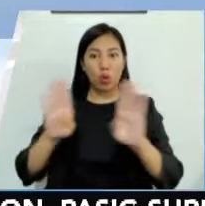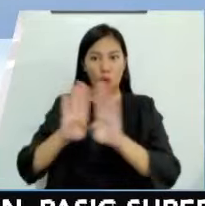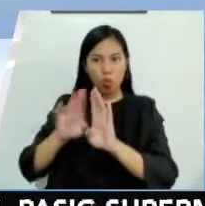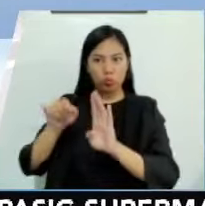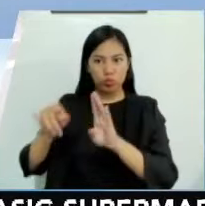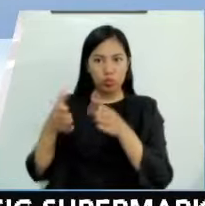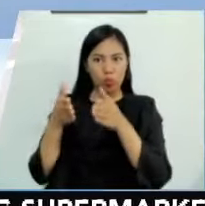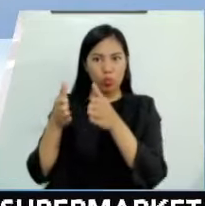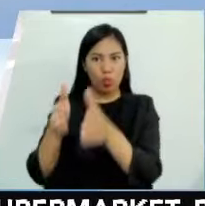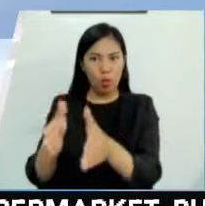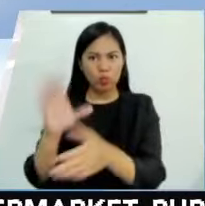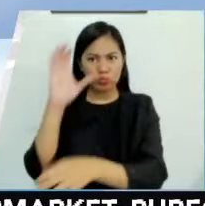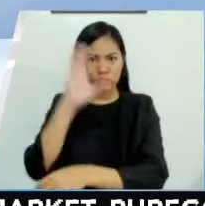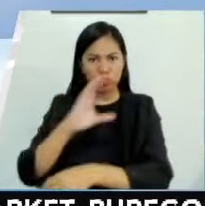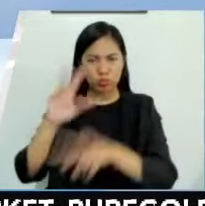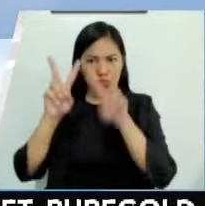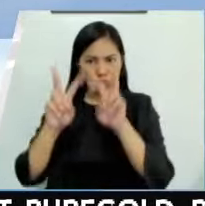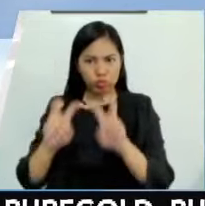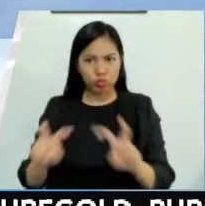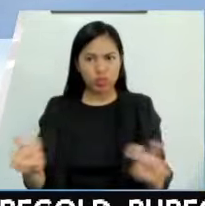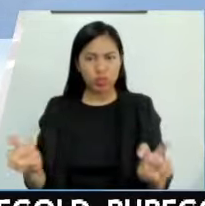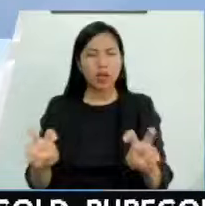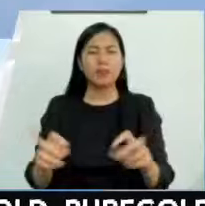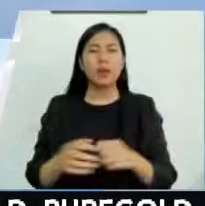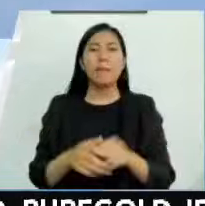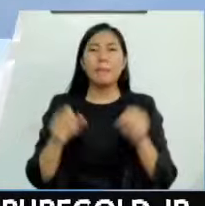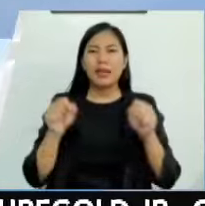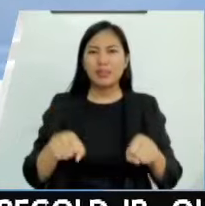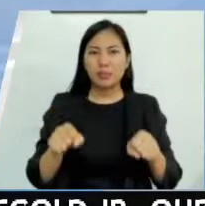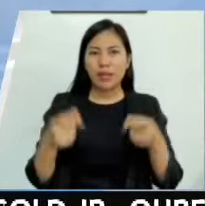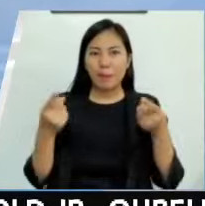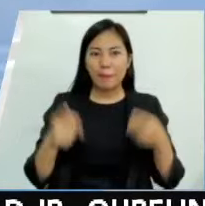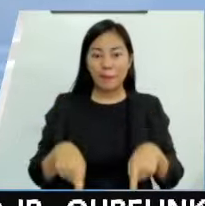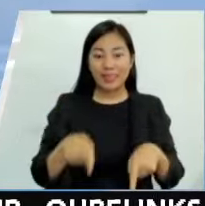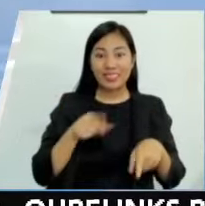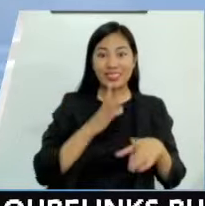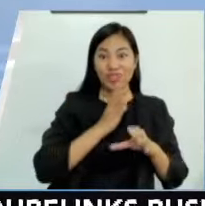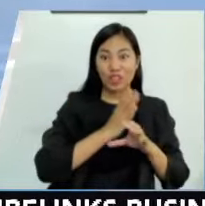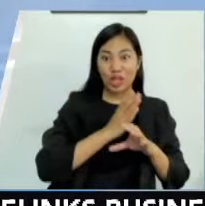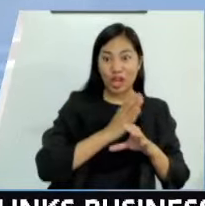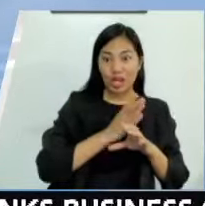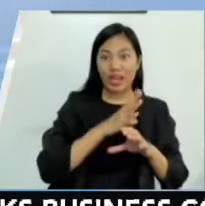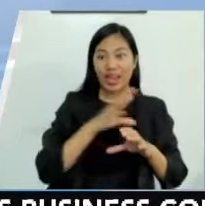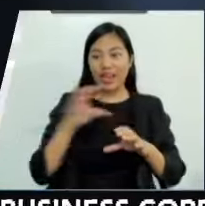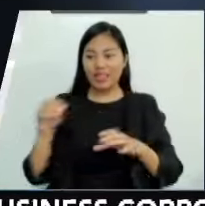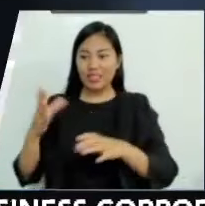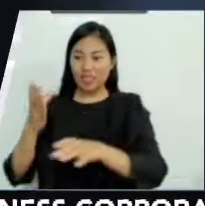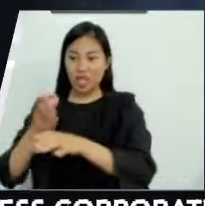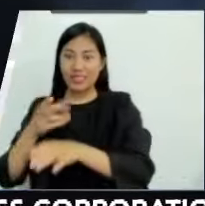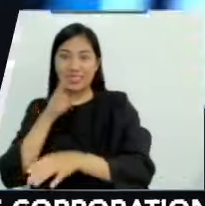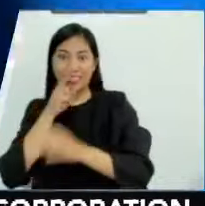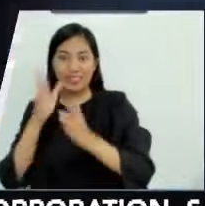impormasyong nagkagitgitan ang multipurpose vehicle ng biktima at ang kotse ng gunman.